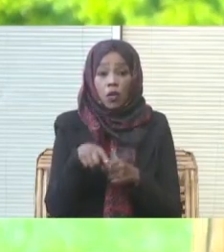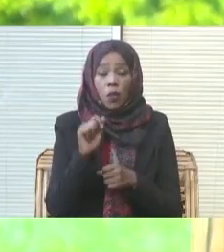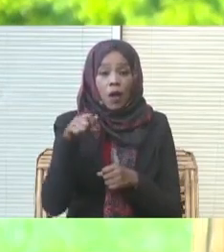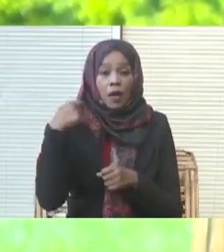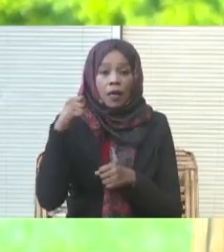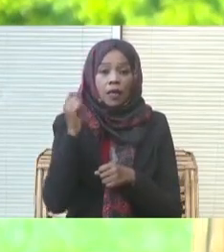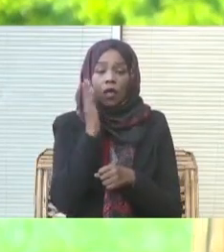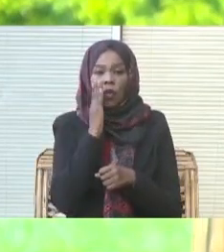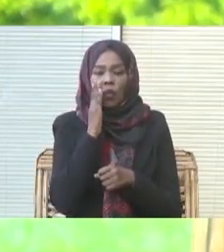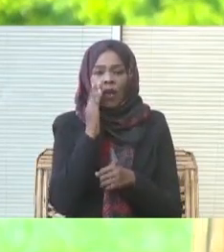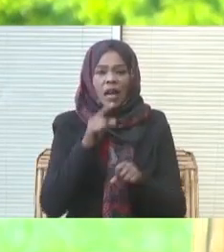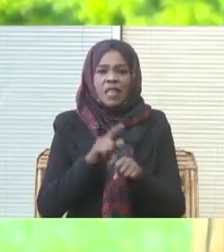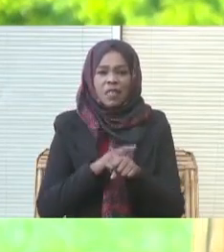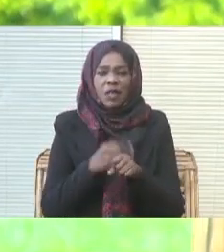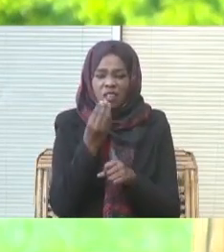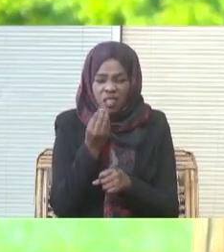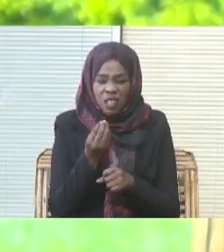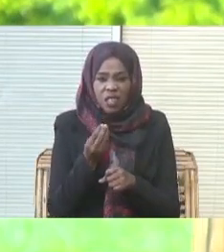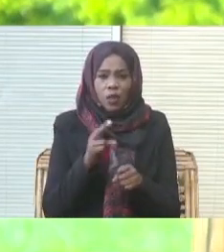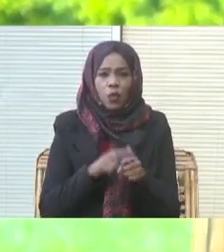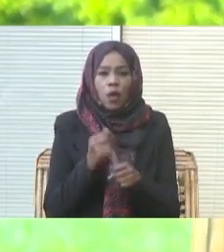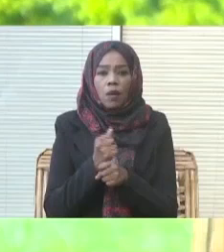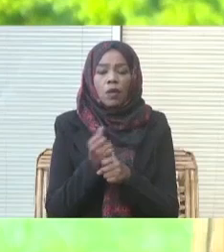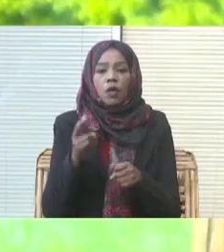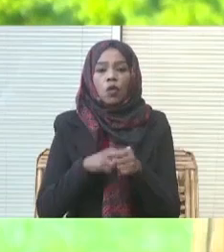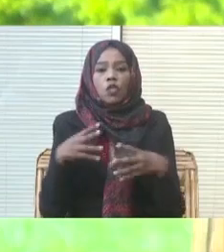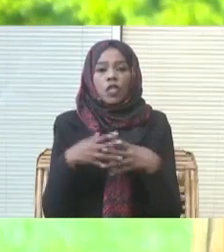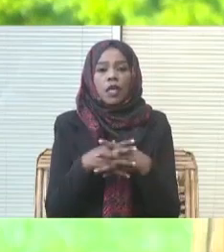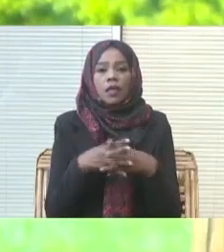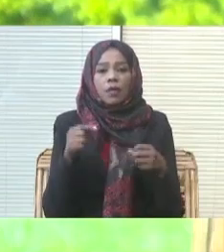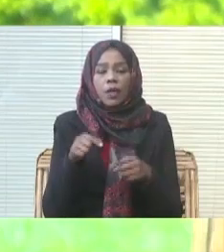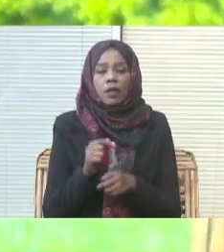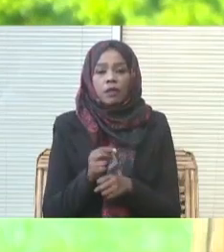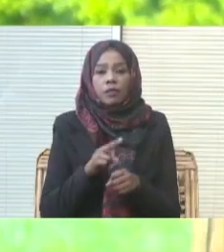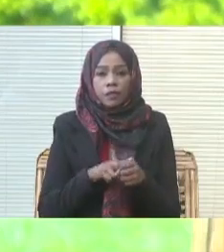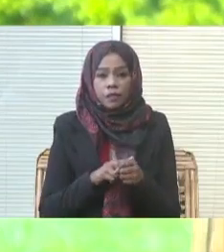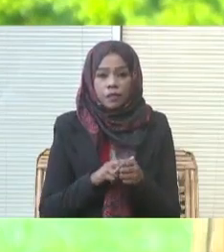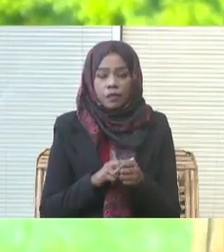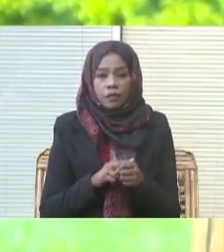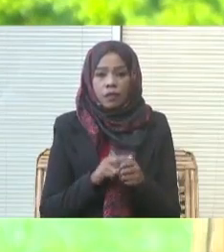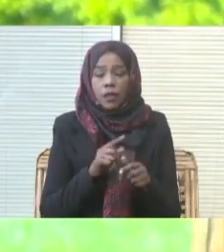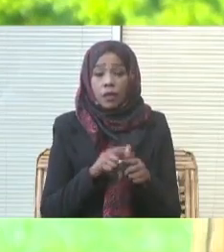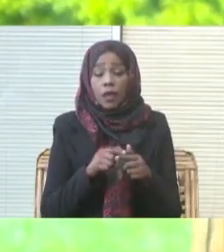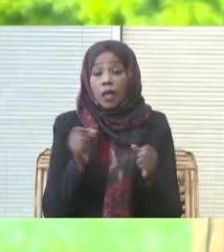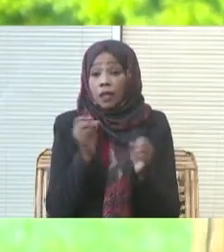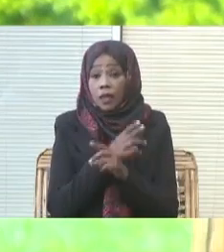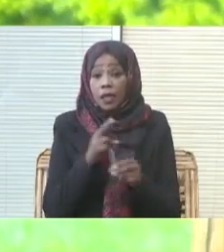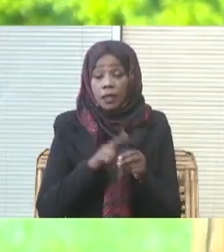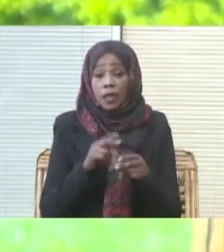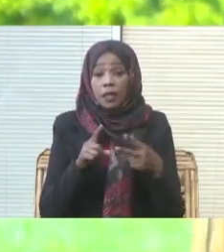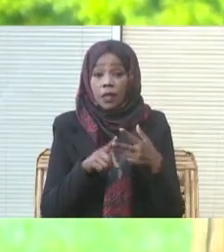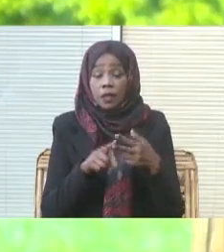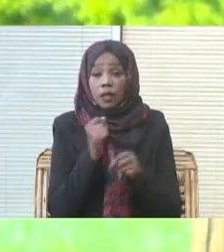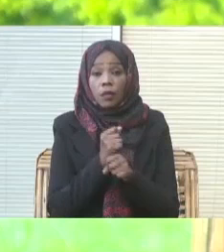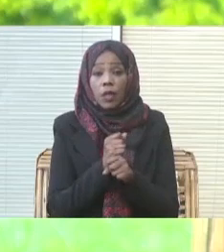ضيق والزمن قرب وكده، احنا اشتغلناها سريع سريع عملنا أمي أنا بقى الحنان. بعد ما انتهينا تاني